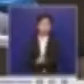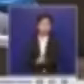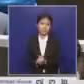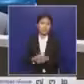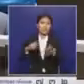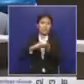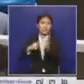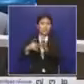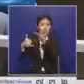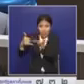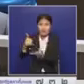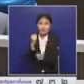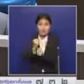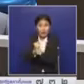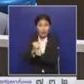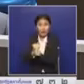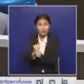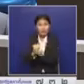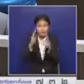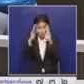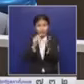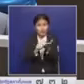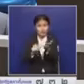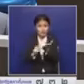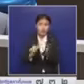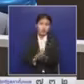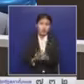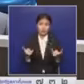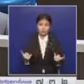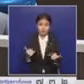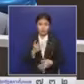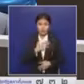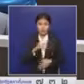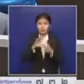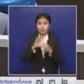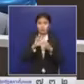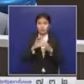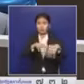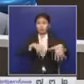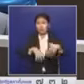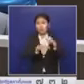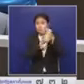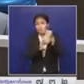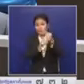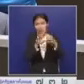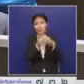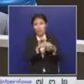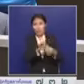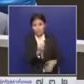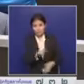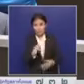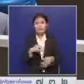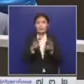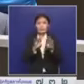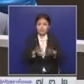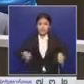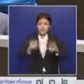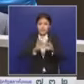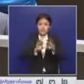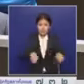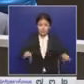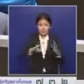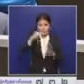บ้างเพราะฉะนั้นนะครับวันนี้ผมก็ยังเป็นห่วงสถานการณ์การชุมนุมโดยเฉพาะน้องๆนัก